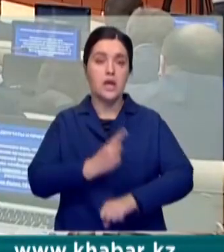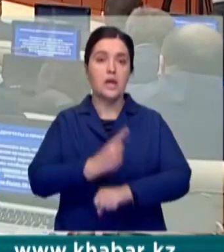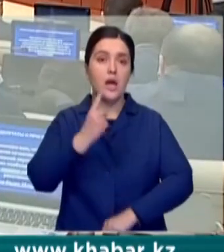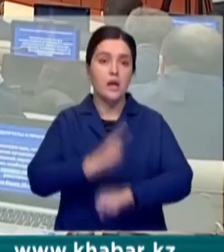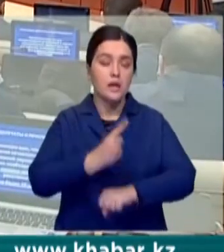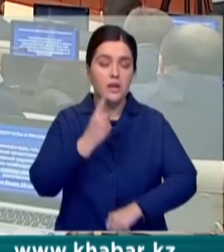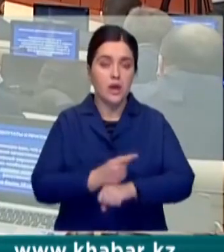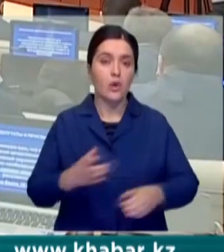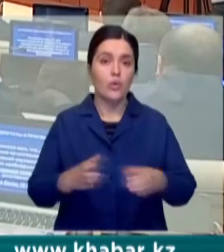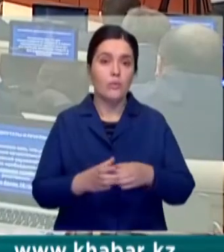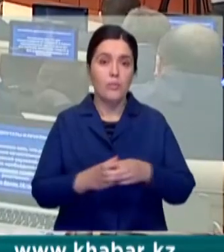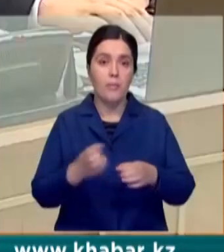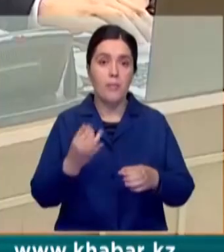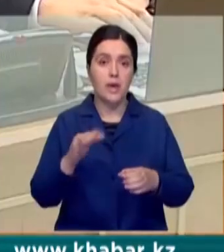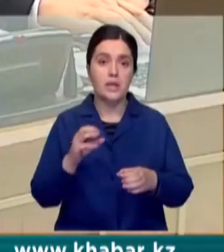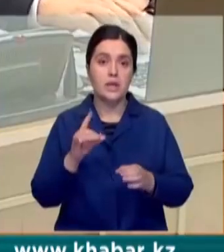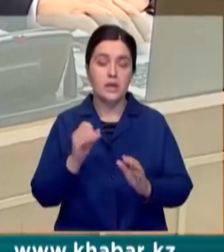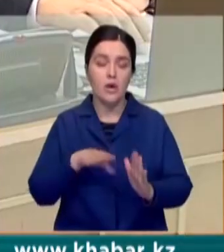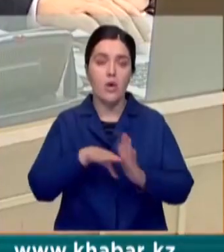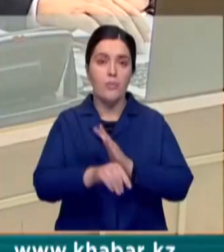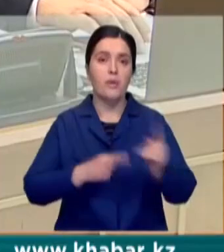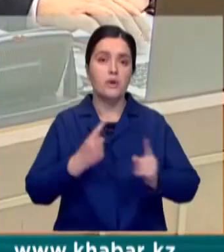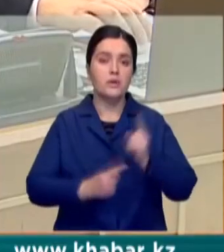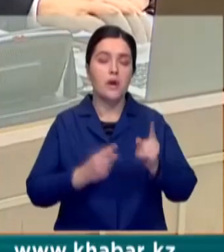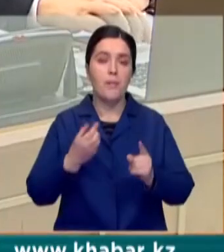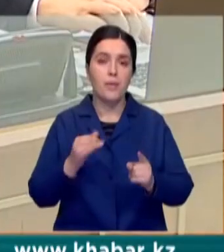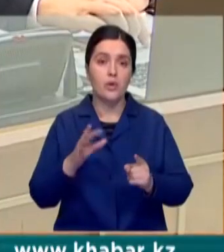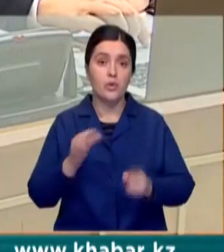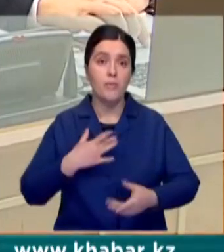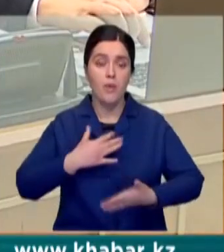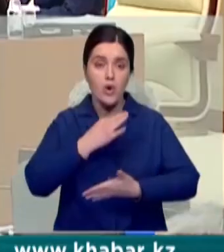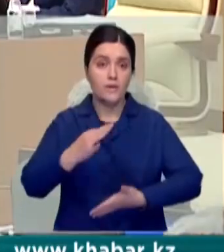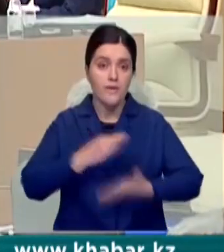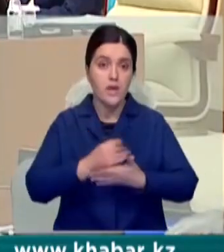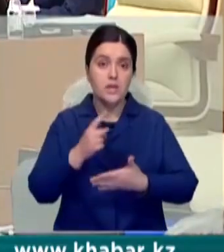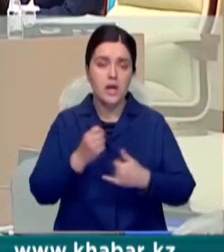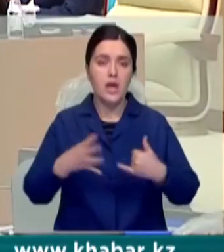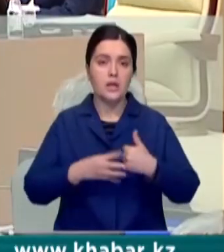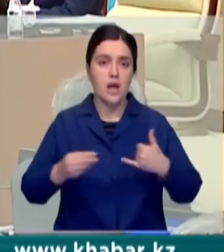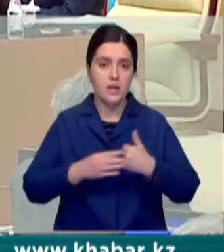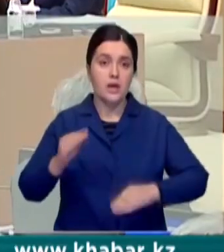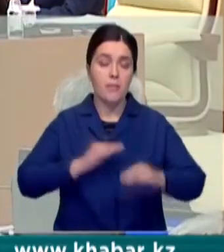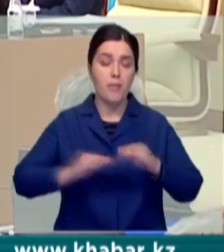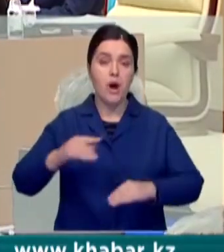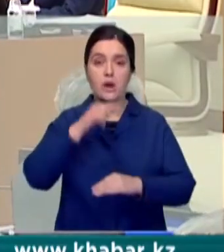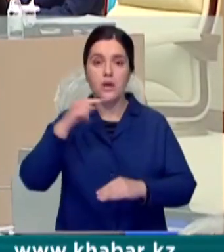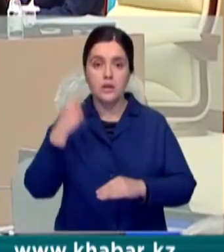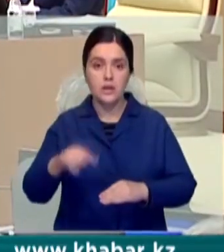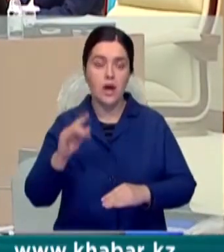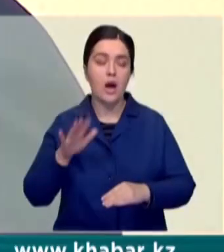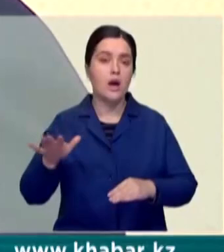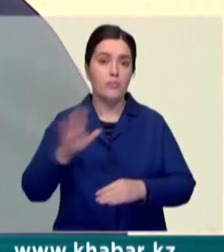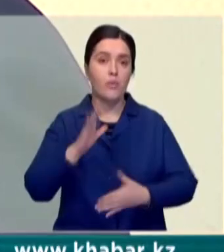комплекса «Байтерек» на базе космодрома «Байконур». Напомню, мы отвечаем за наземную инфраструктуру проекта, Россия же будет готовить